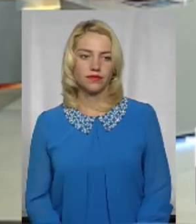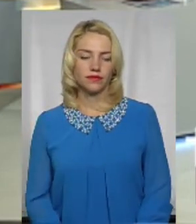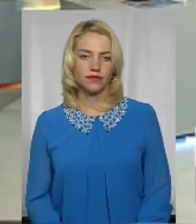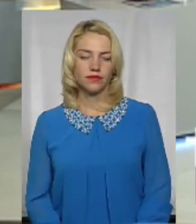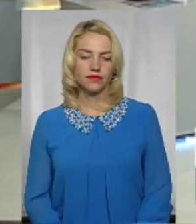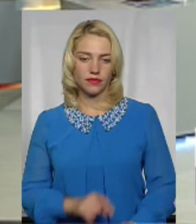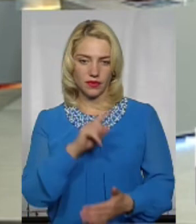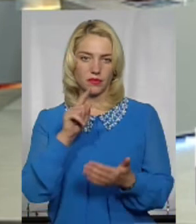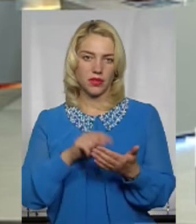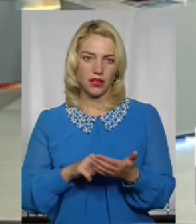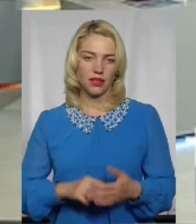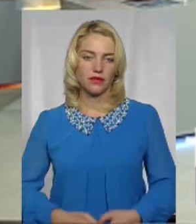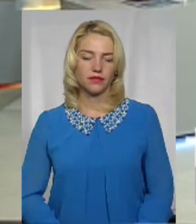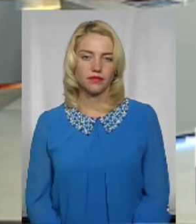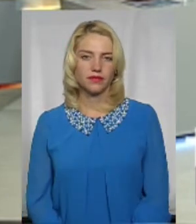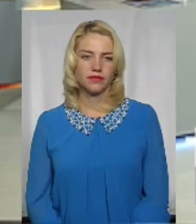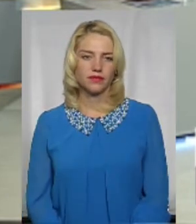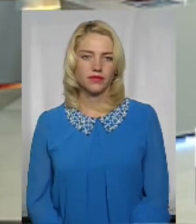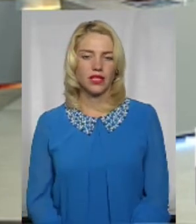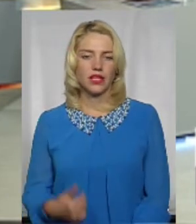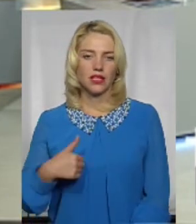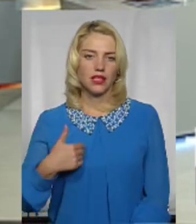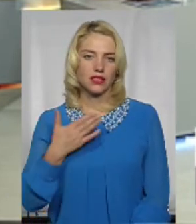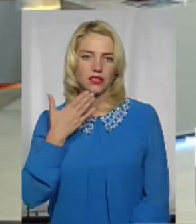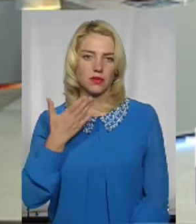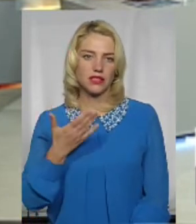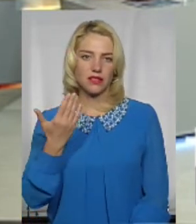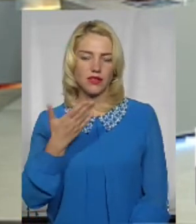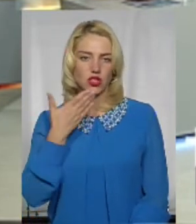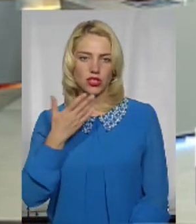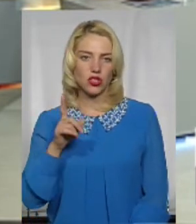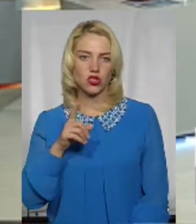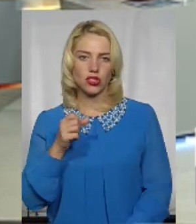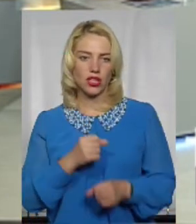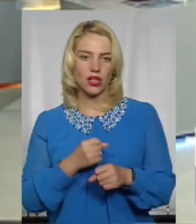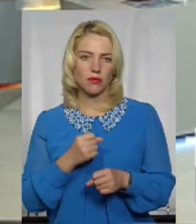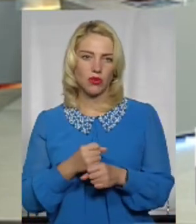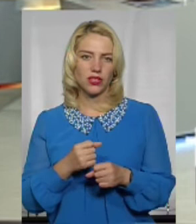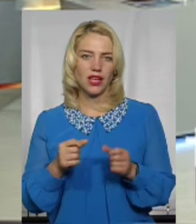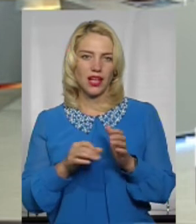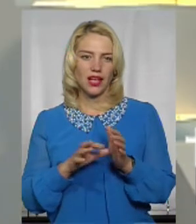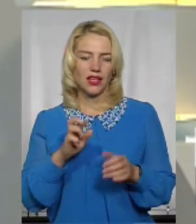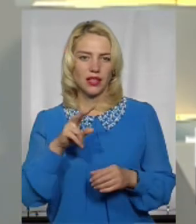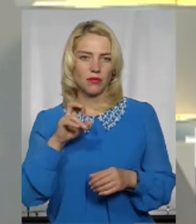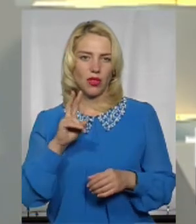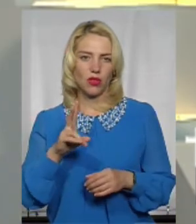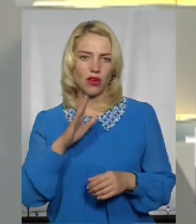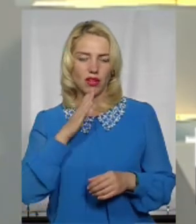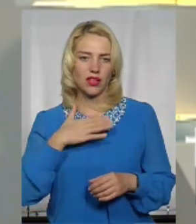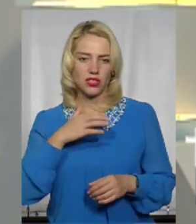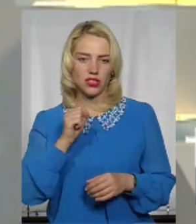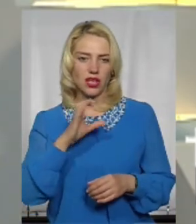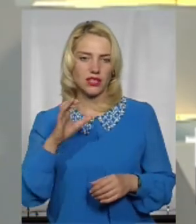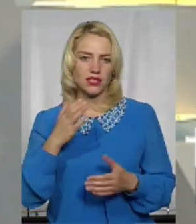Алло. Будь ласка, ставте питання. А я хочу спросить, мы читали, что вот работа одного энергоблока нашей АЭС продлена